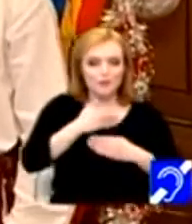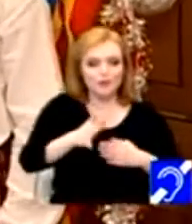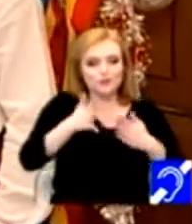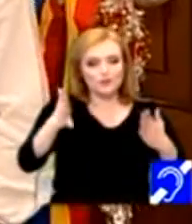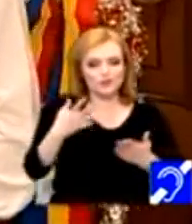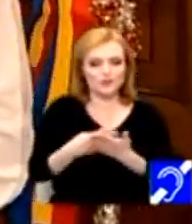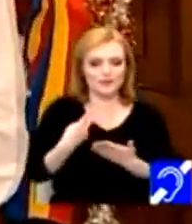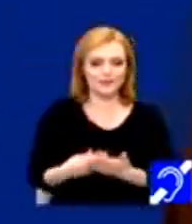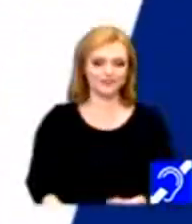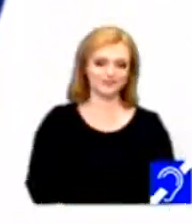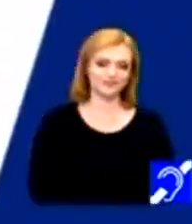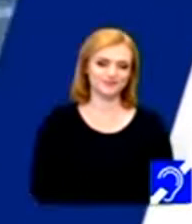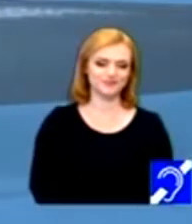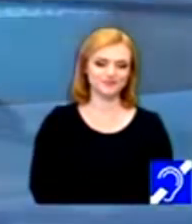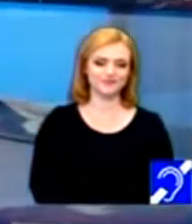în telejurnal.